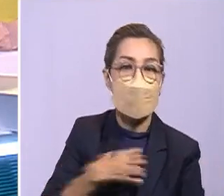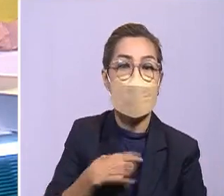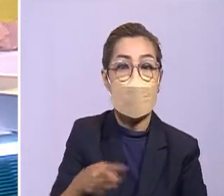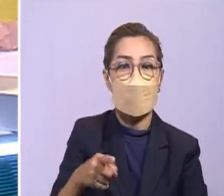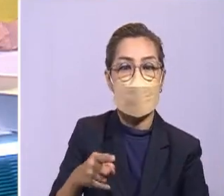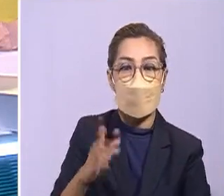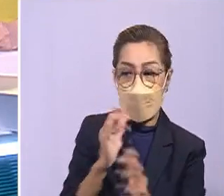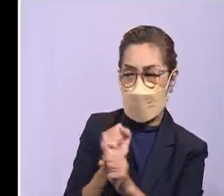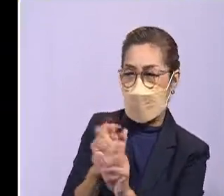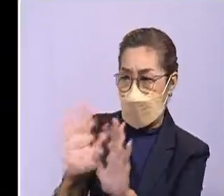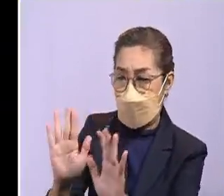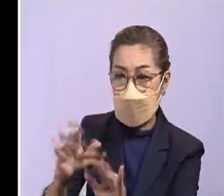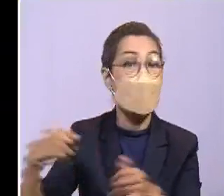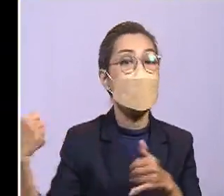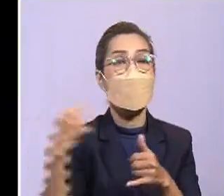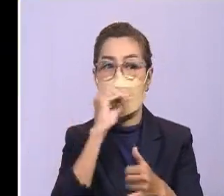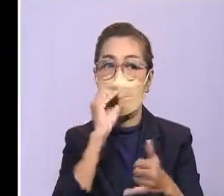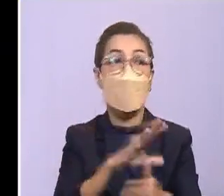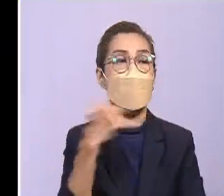ที่เกิดขึ้นในโรงพยาบาลกันก่อนนะฮะ